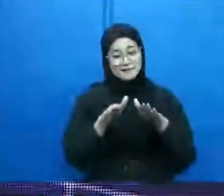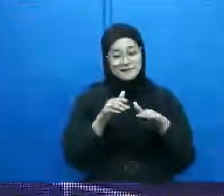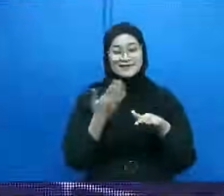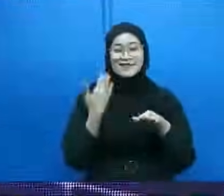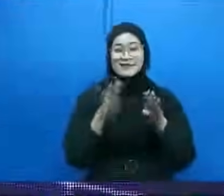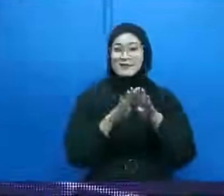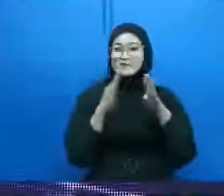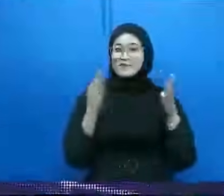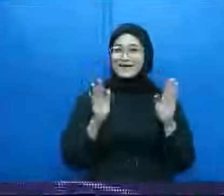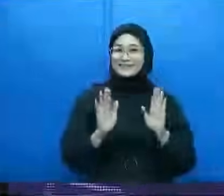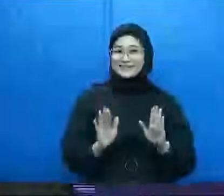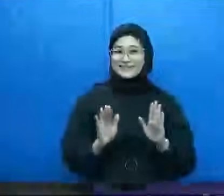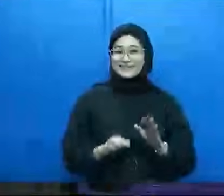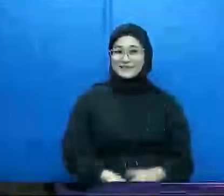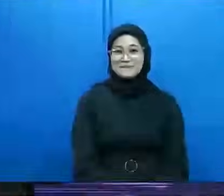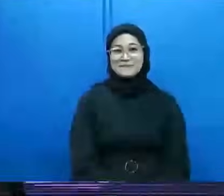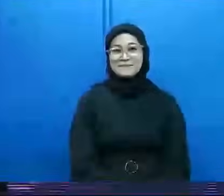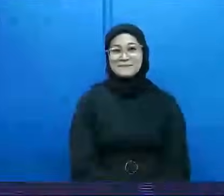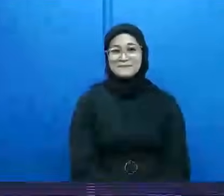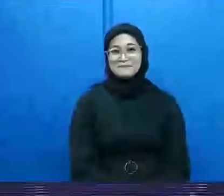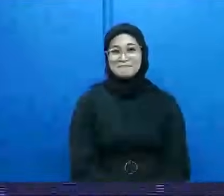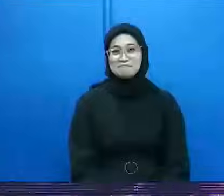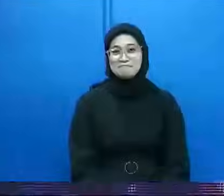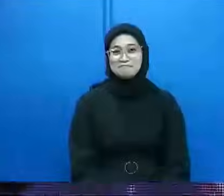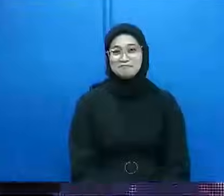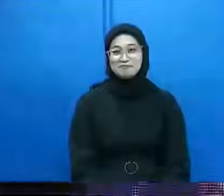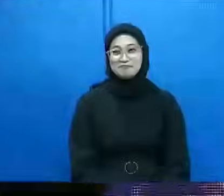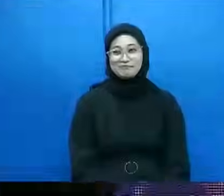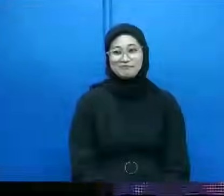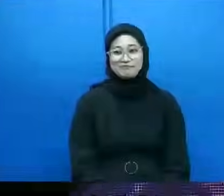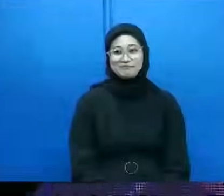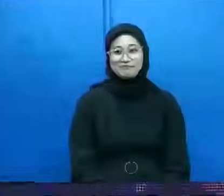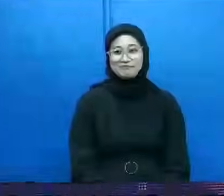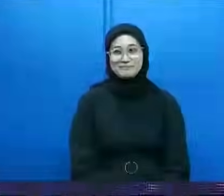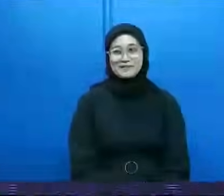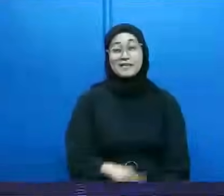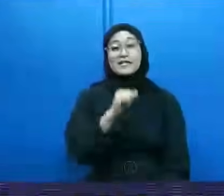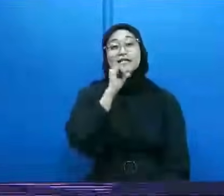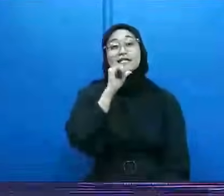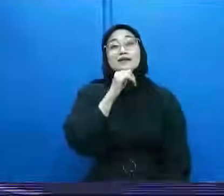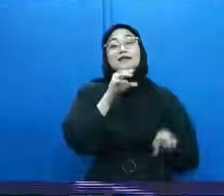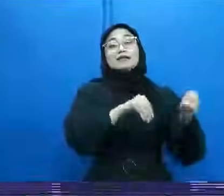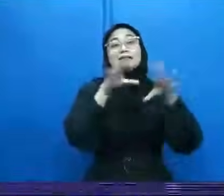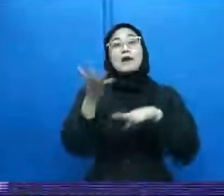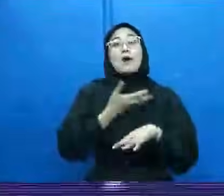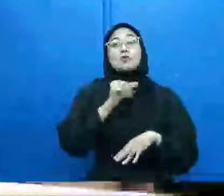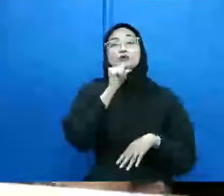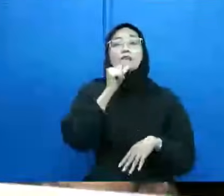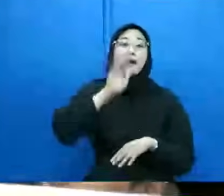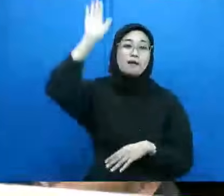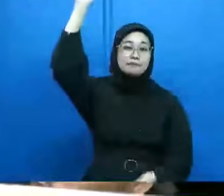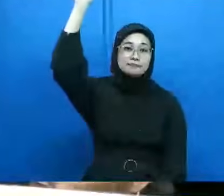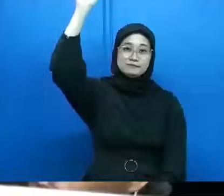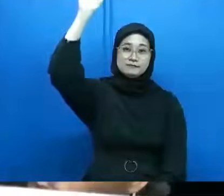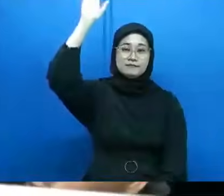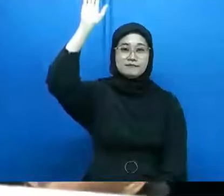membuka sedikit dulu. Saya maksimalkan. Baik ya teman-teman, saya tanya sebentar. Siapa yang mau hijrah boleh angkat tangan?